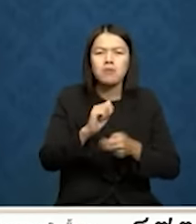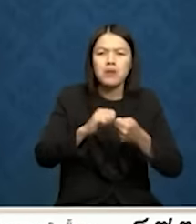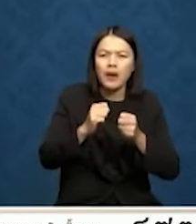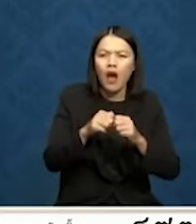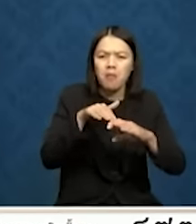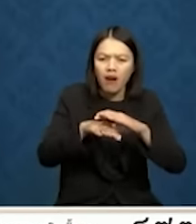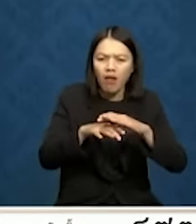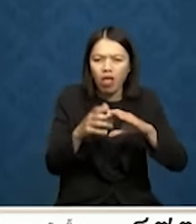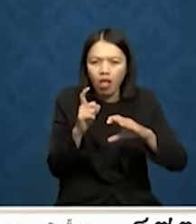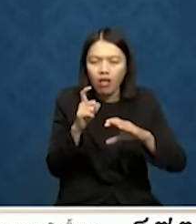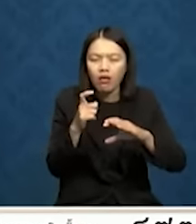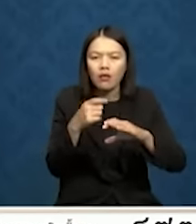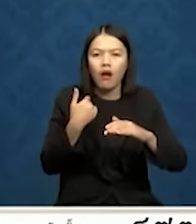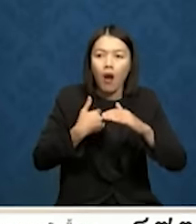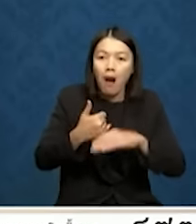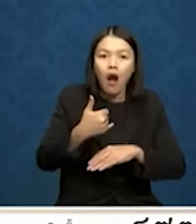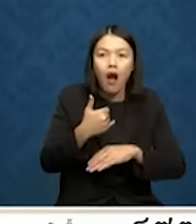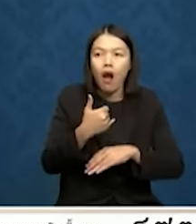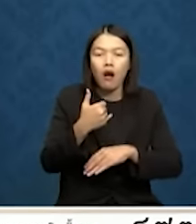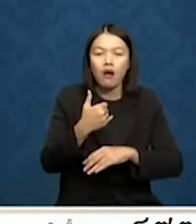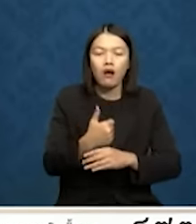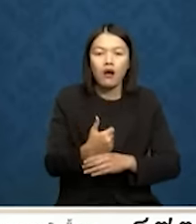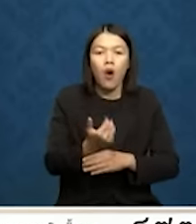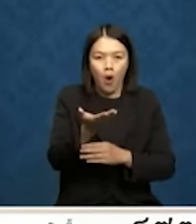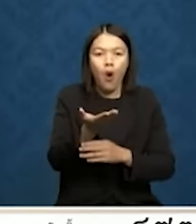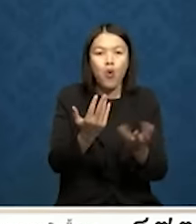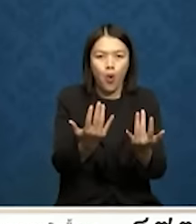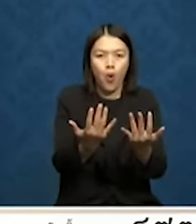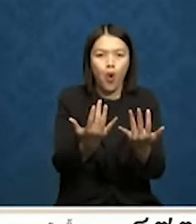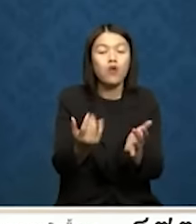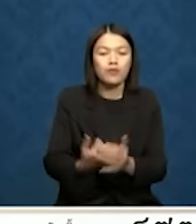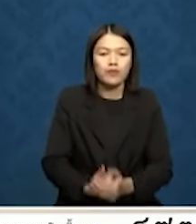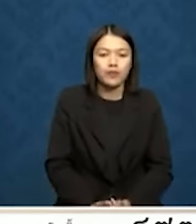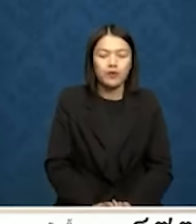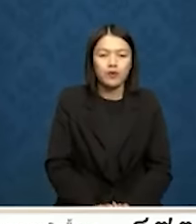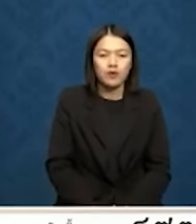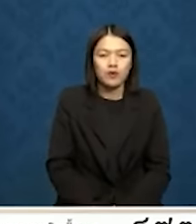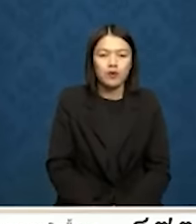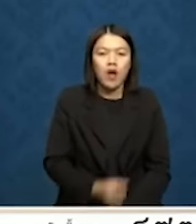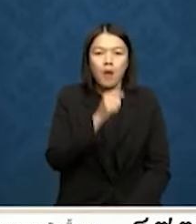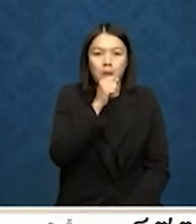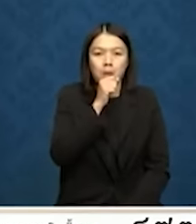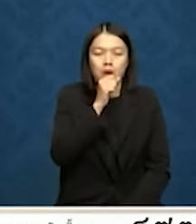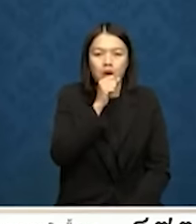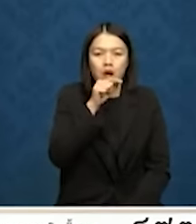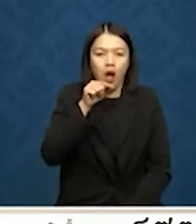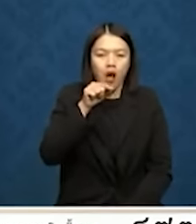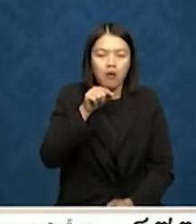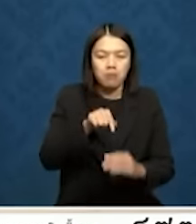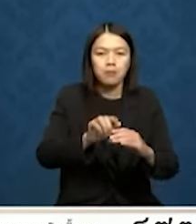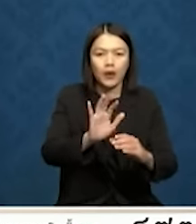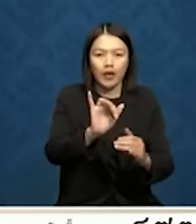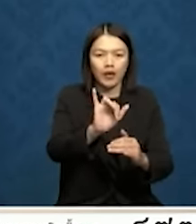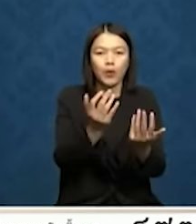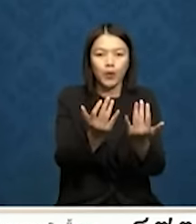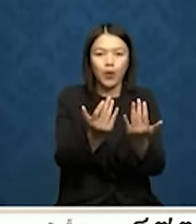ดบัตรหรือท่านเพิ่งเข้ามานะครับขอให้ท่านรอก่อนอย่าเพิ่งออกเสียงลงคะแนนหรือกดไปเพราะว่